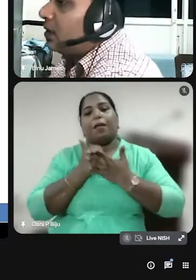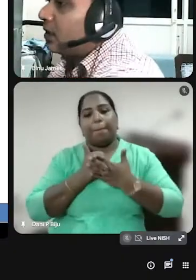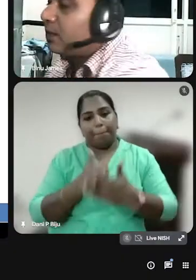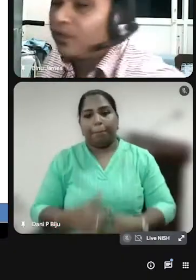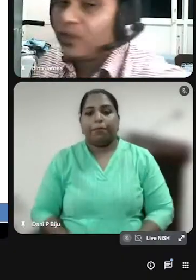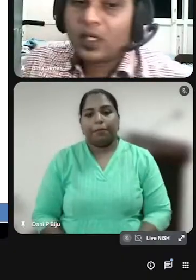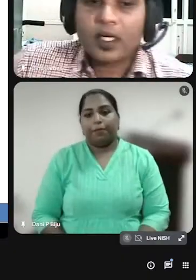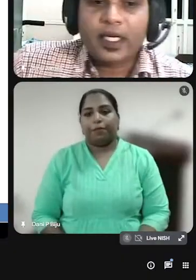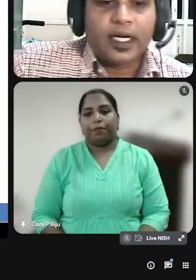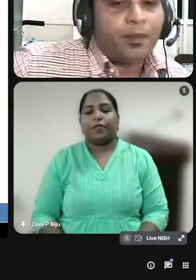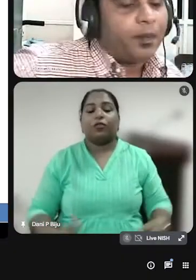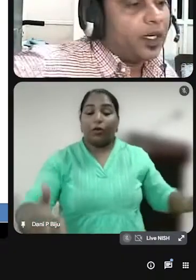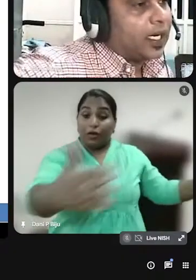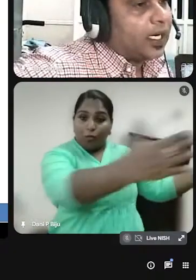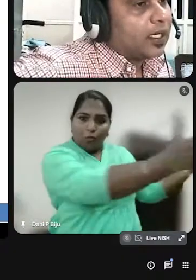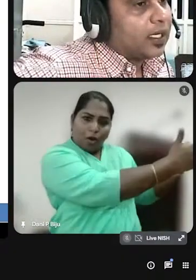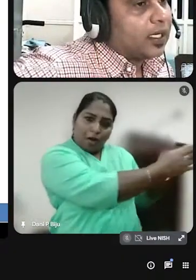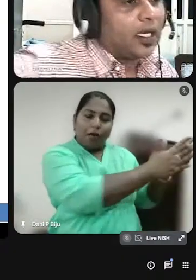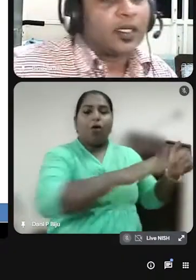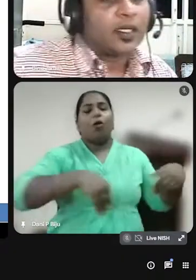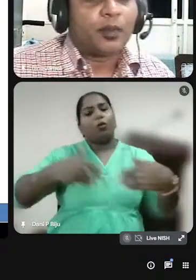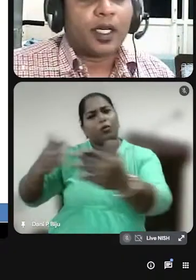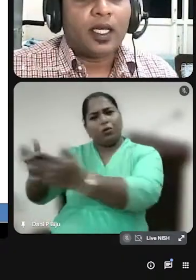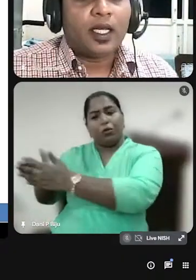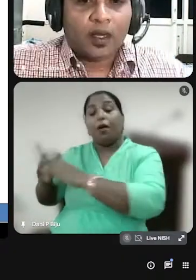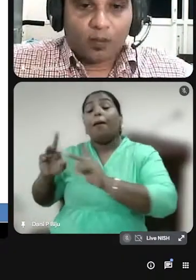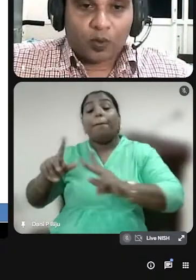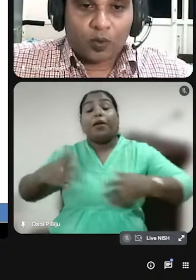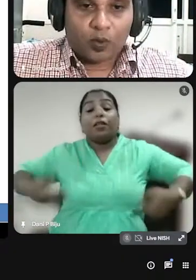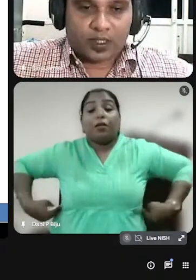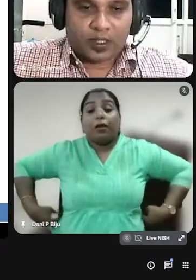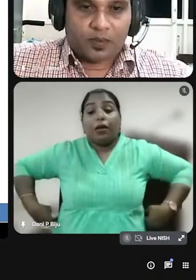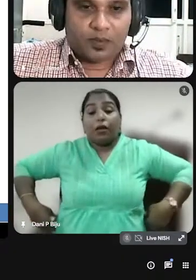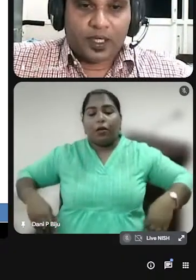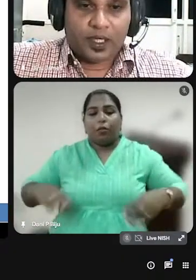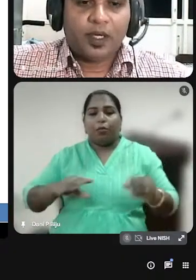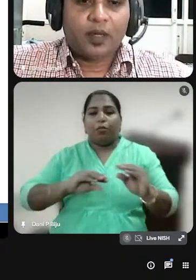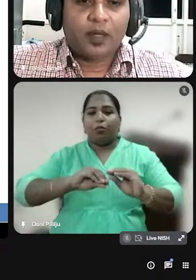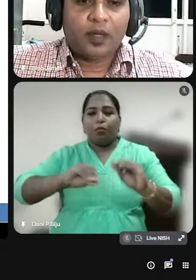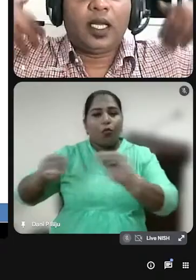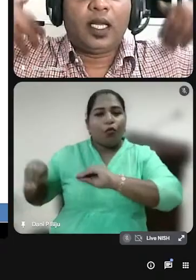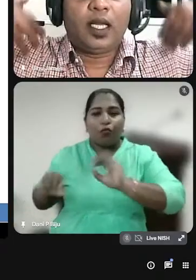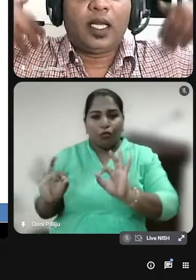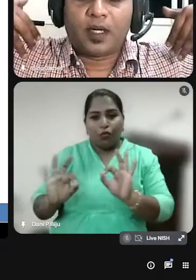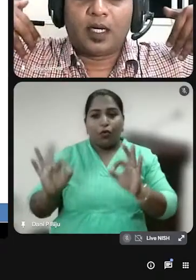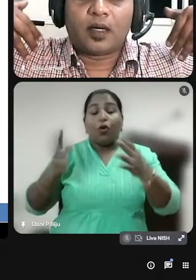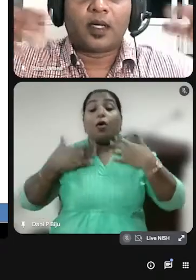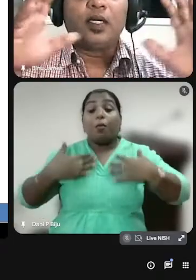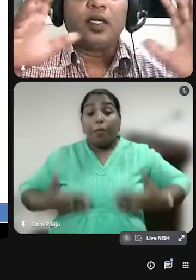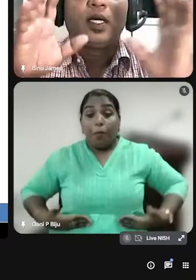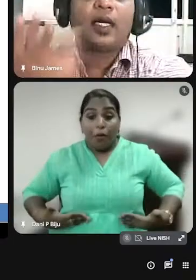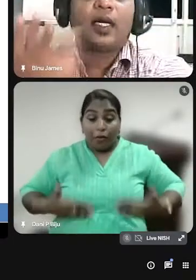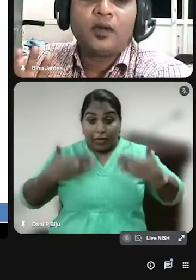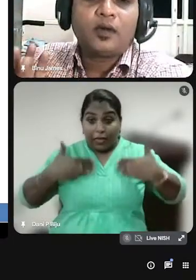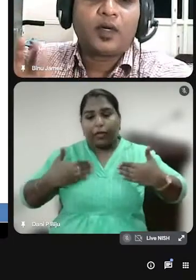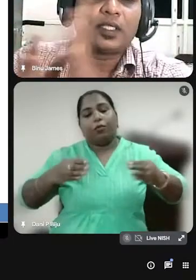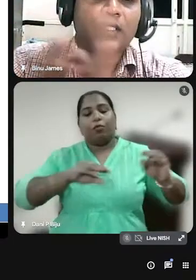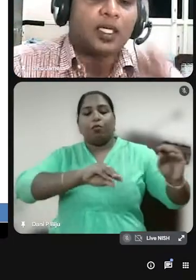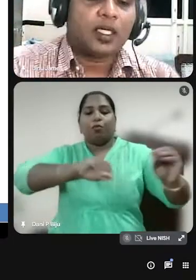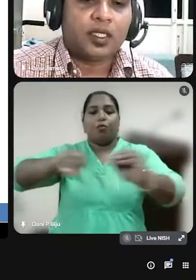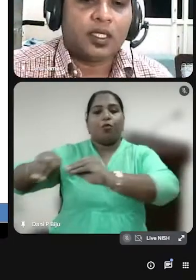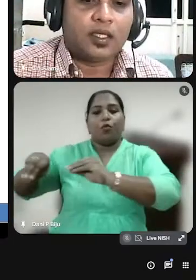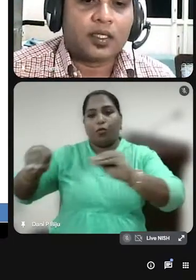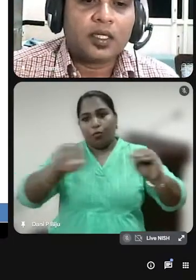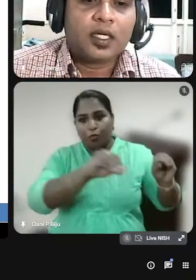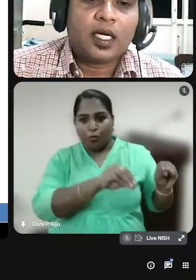നമ്മൾ ഇരുന്നിട്ടപ്പോൾ ഇടുപ്പ് അനങ്ങുന്നില്ല, നമ്മുടെ മുകൾ വശം, ഇടുപ്പിന്റെ മുകളിലേക്കുള്ള ഭാഗമാണ് രണ്ട്